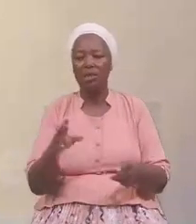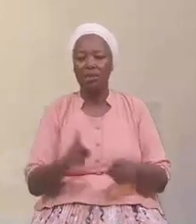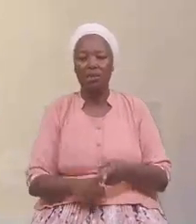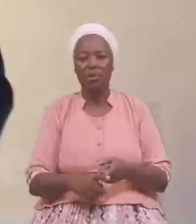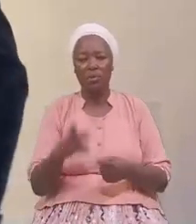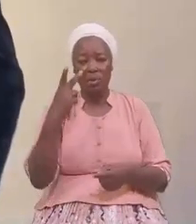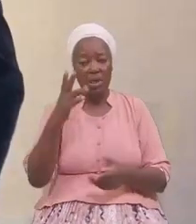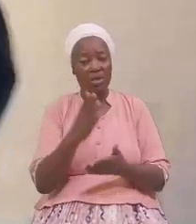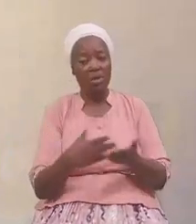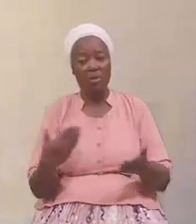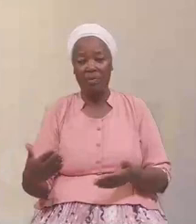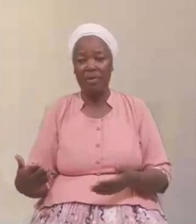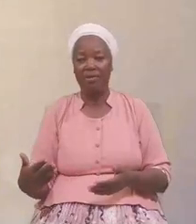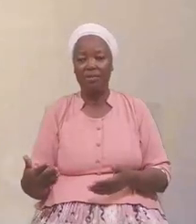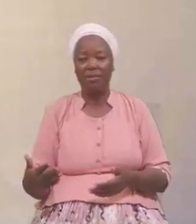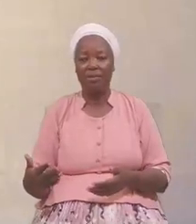chose.